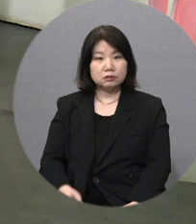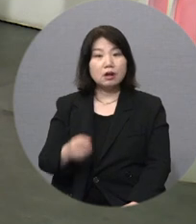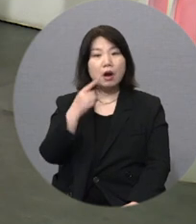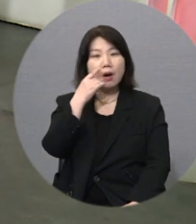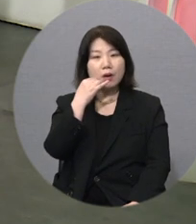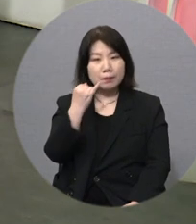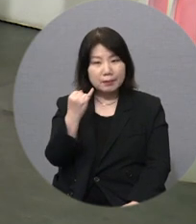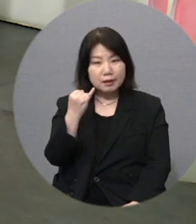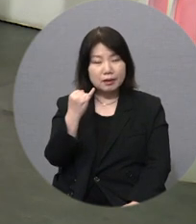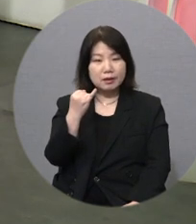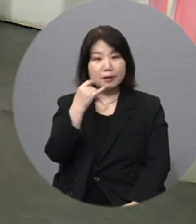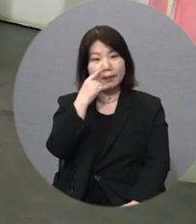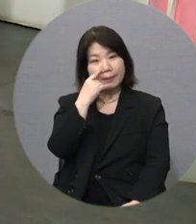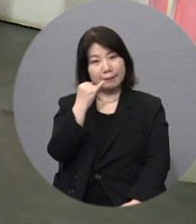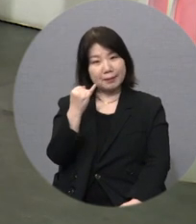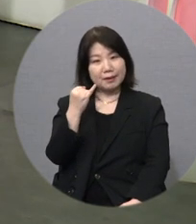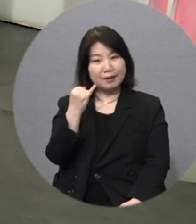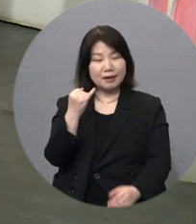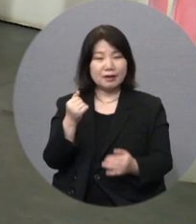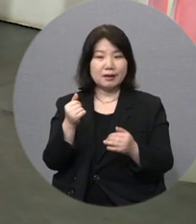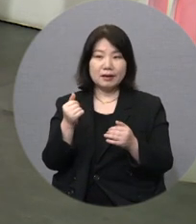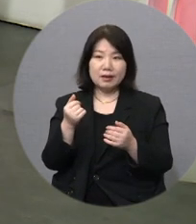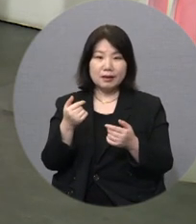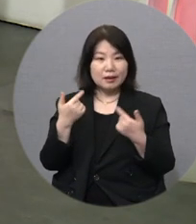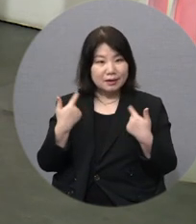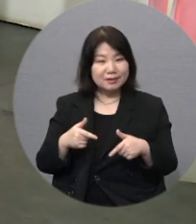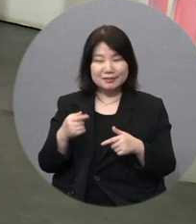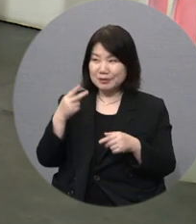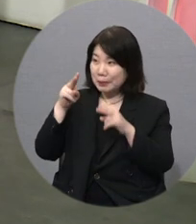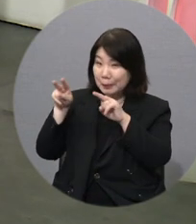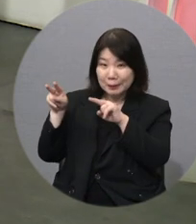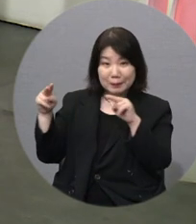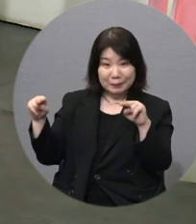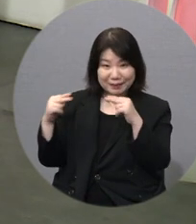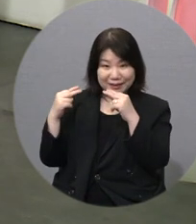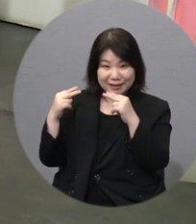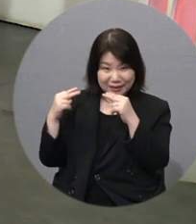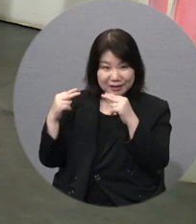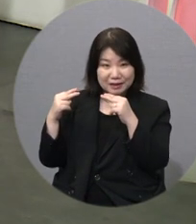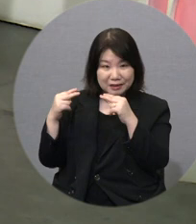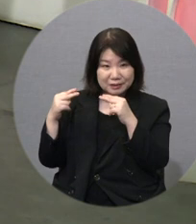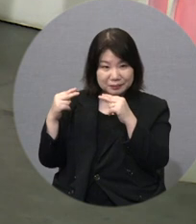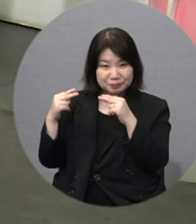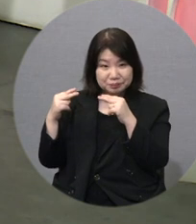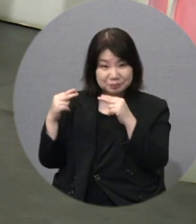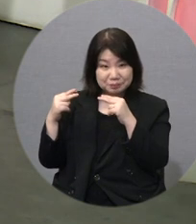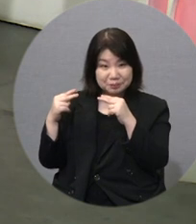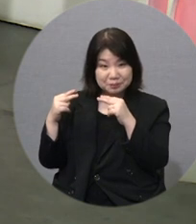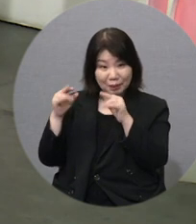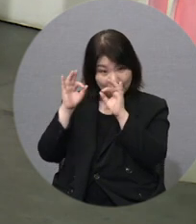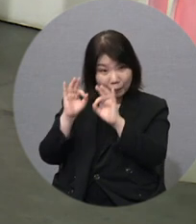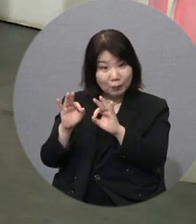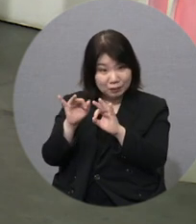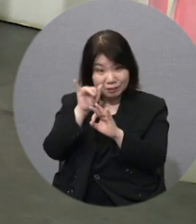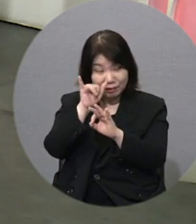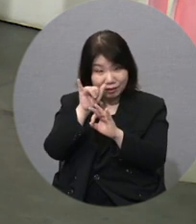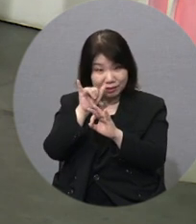좋겠어요음 그래서 엄마 엄마 옆에 살짝 엄마 눈 한번 쳐다 보세요네 보고